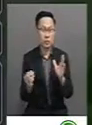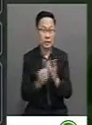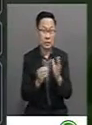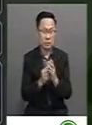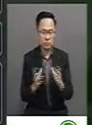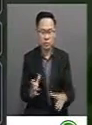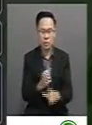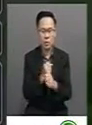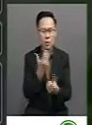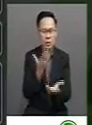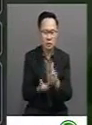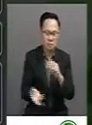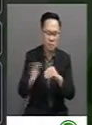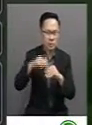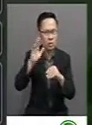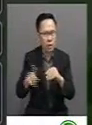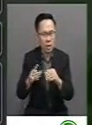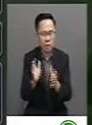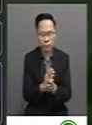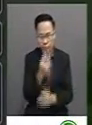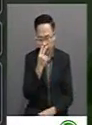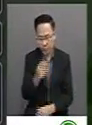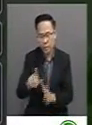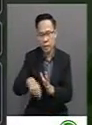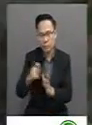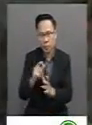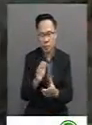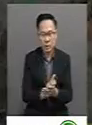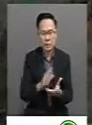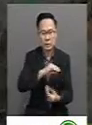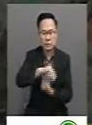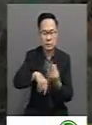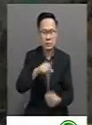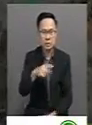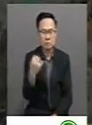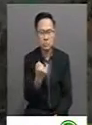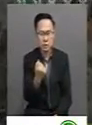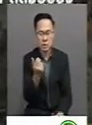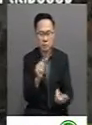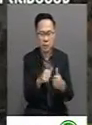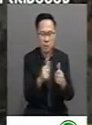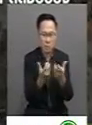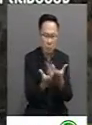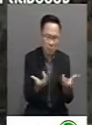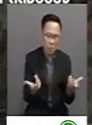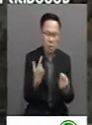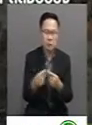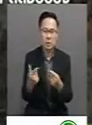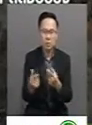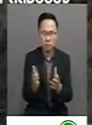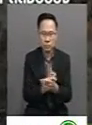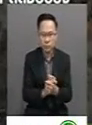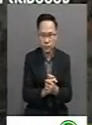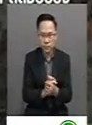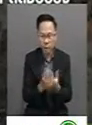การใช้จ่ายน้อยลงหรือเพิ่มขึ้นเนี่ยเนื่องจากอะไรบ้างก็แน่นอนนะคะอย่างที่บอกว่ามีเรื่องของภาวะเศรษฐกิจเข้ามามีเรื่องค่าครองชีพ